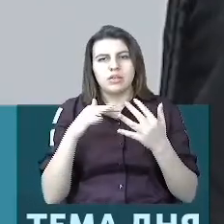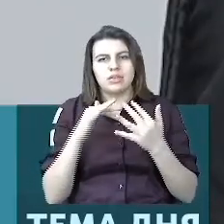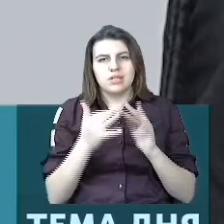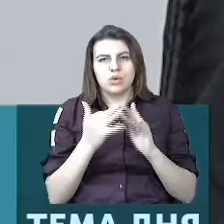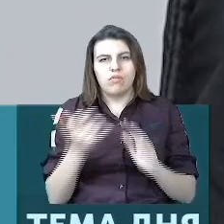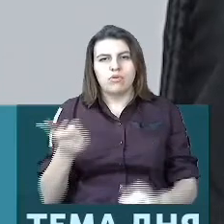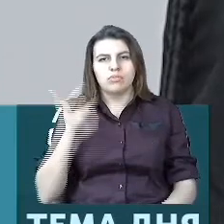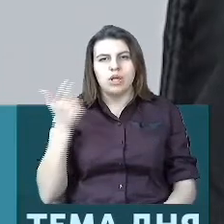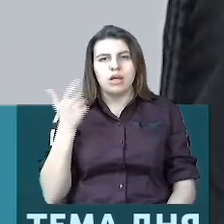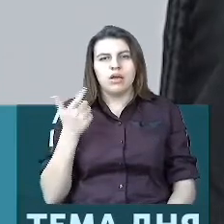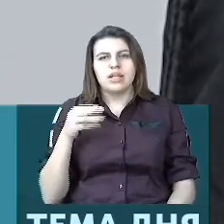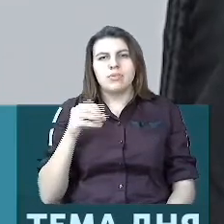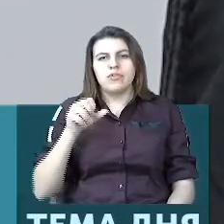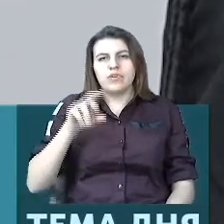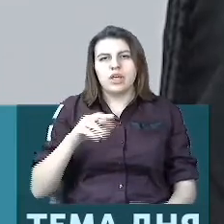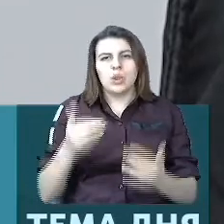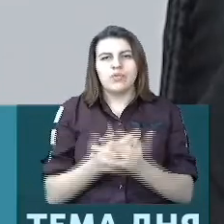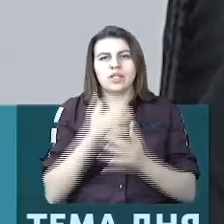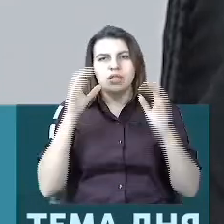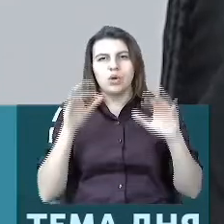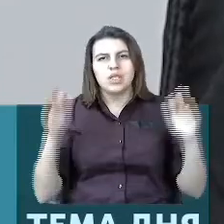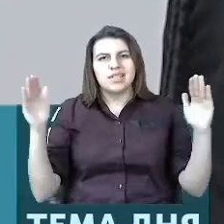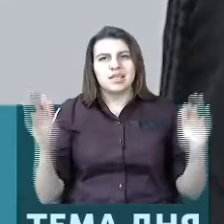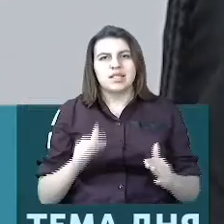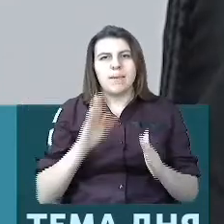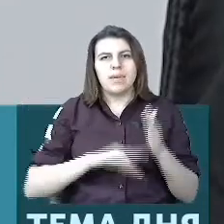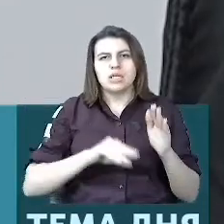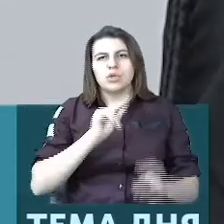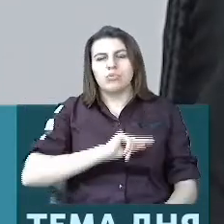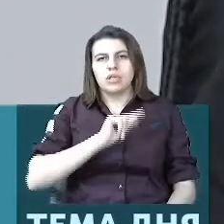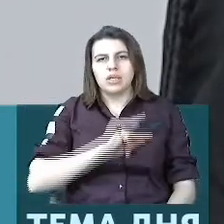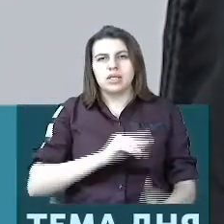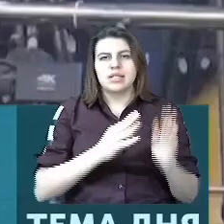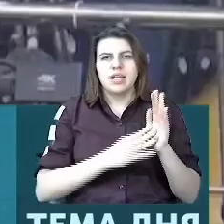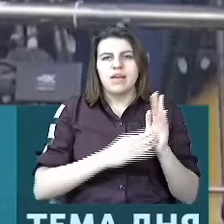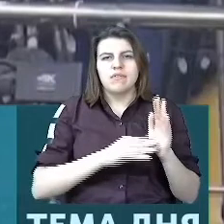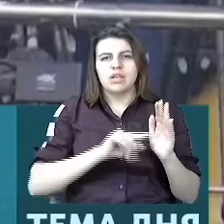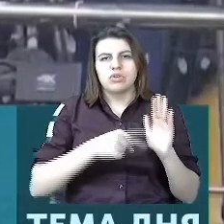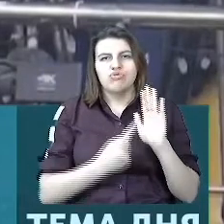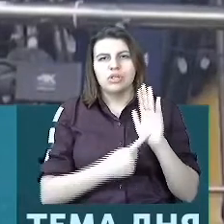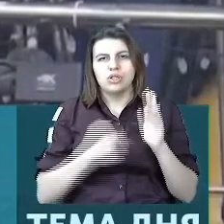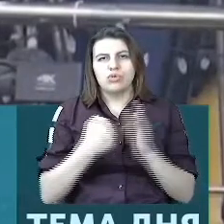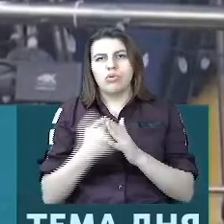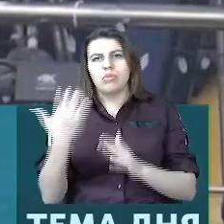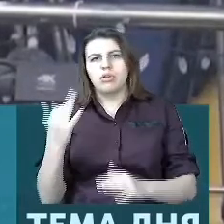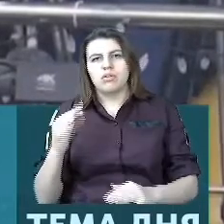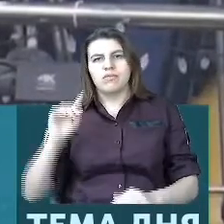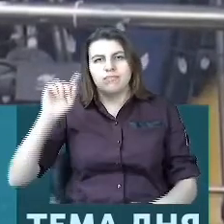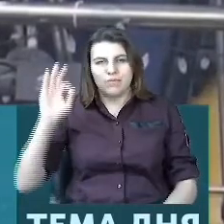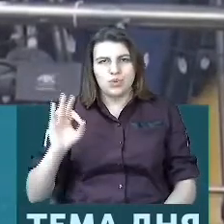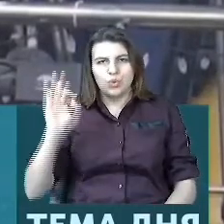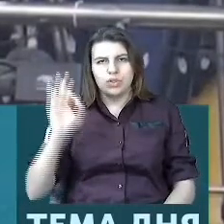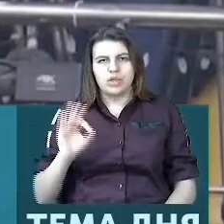Милованова, новий закон знизить безробіття з 9,6% до 5%, приведе українське трудове право у